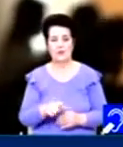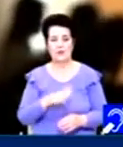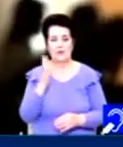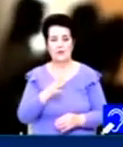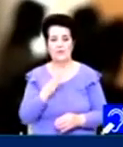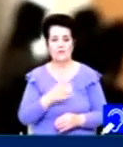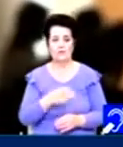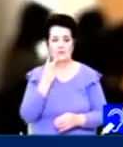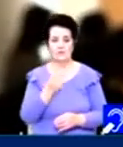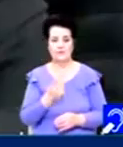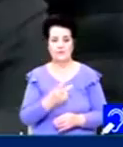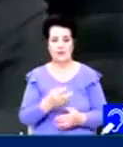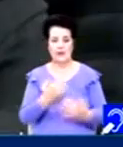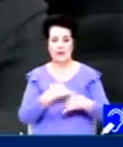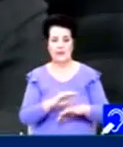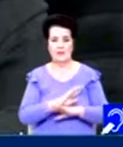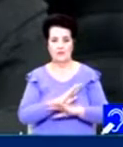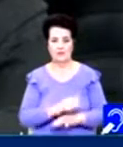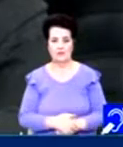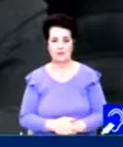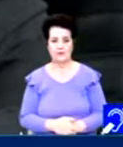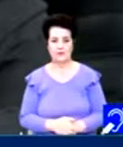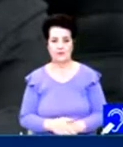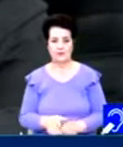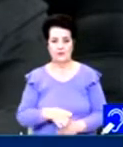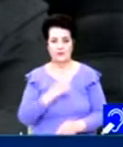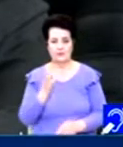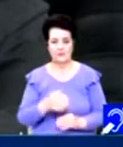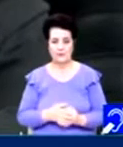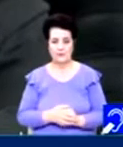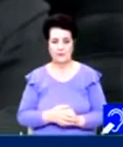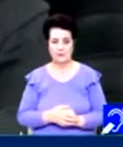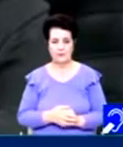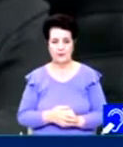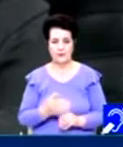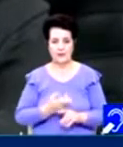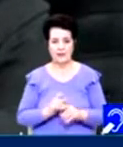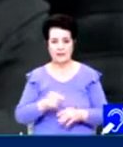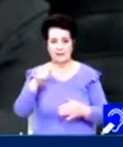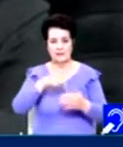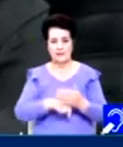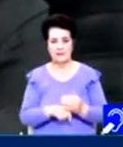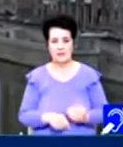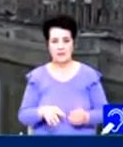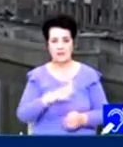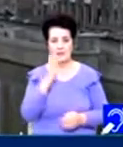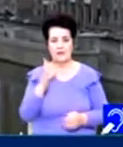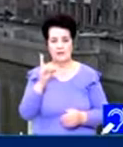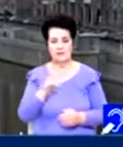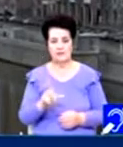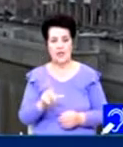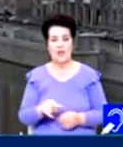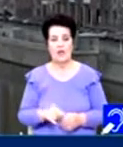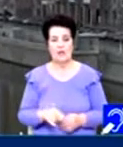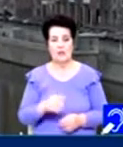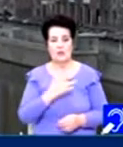fost descoperit cadavrul. Sunt niște ximoze caracteristici pe mâini, asta înseamnă că victima a opus rezistență. Suspectul a